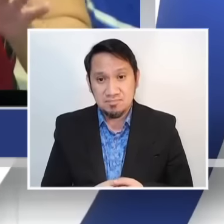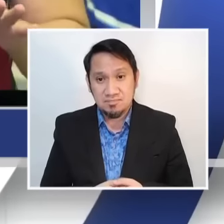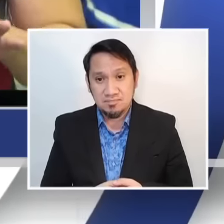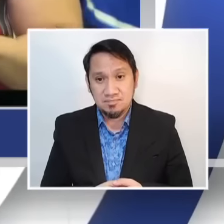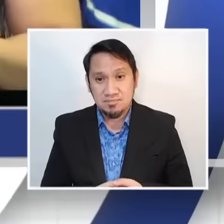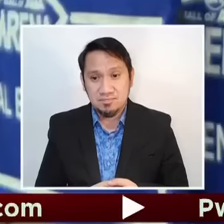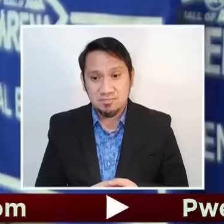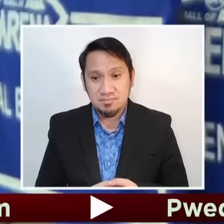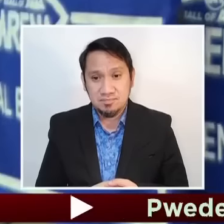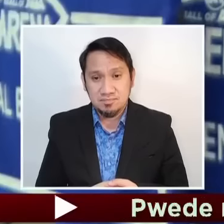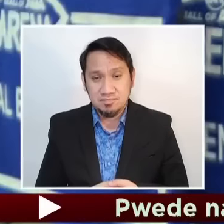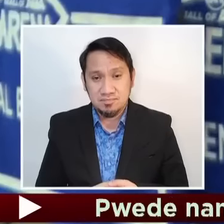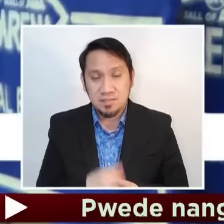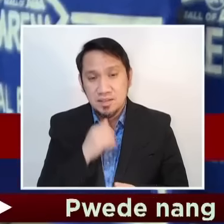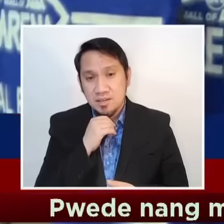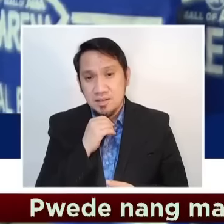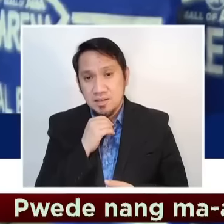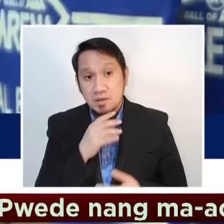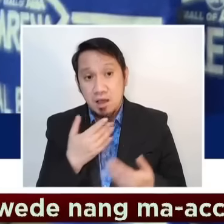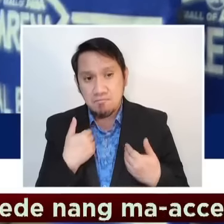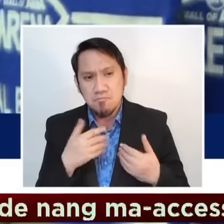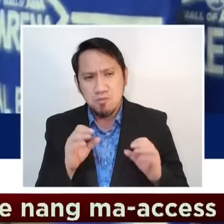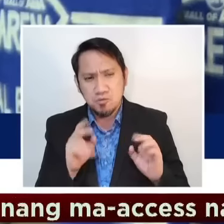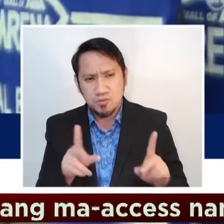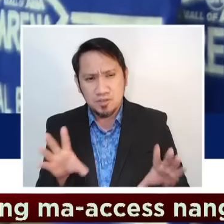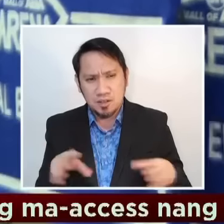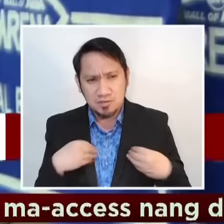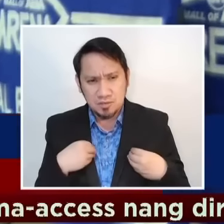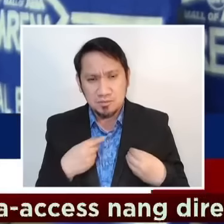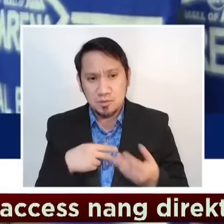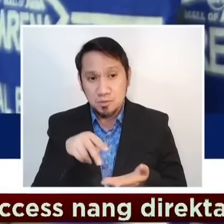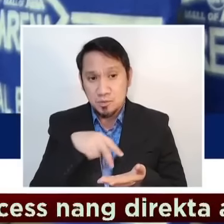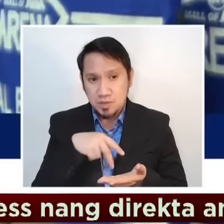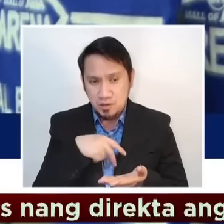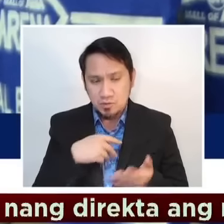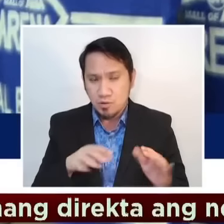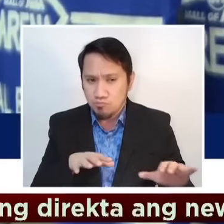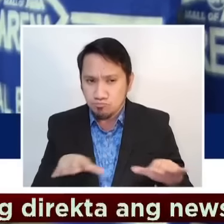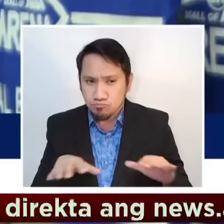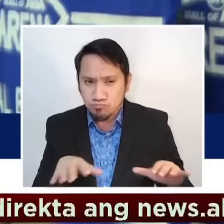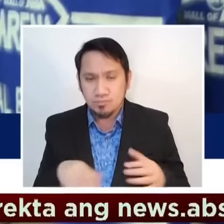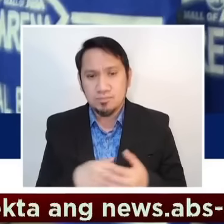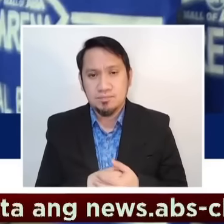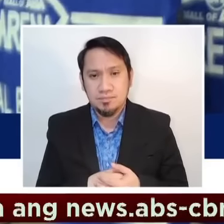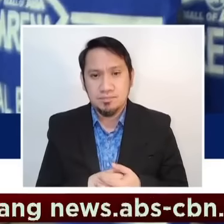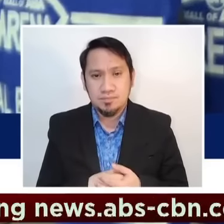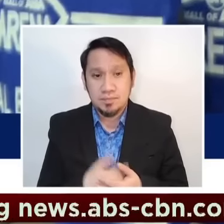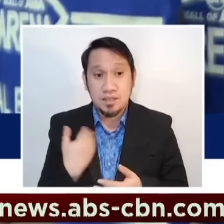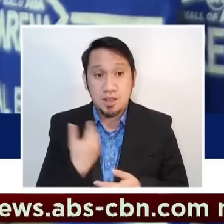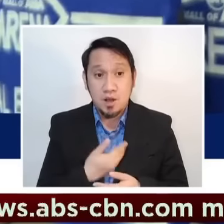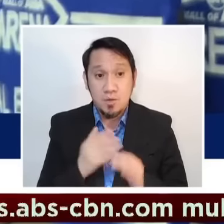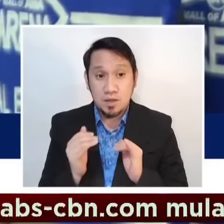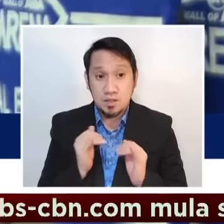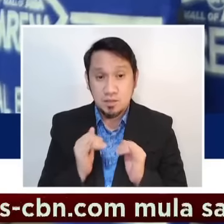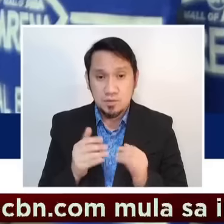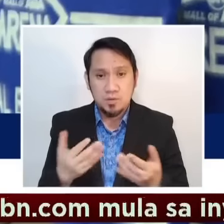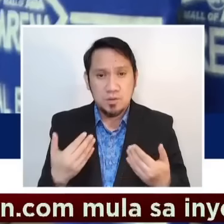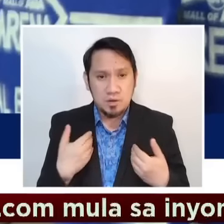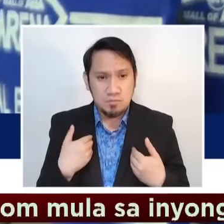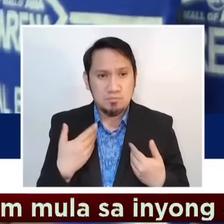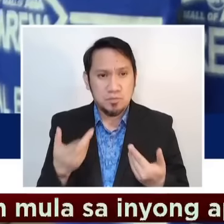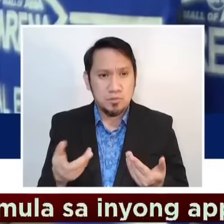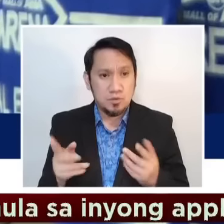Gretchen, syempre hindi natin pinalampas yung pagkakataon na magpaturo ng dance moves sa Red Velvet sa ating interview bago ang kanilang